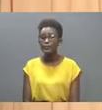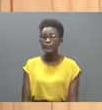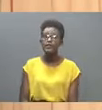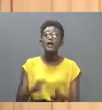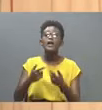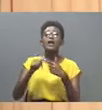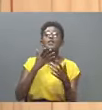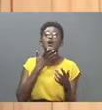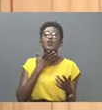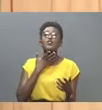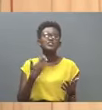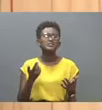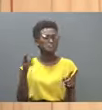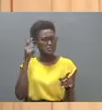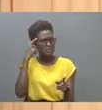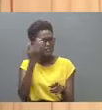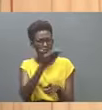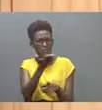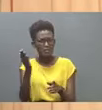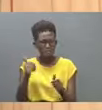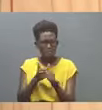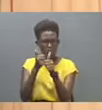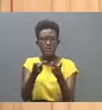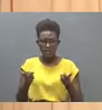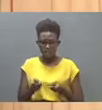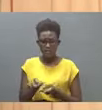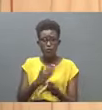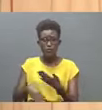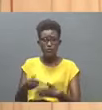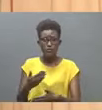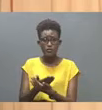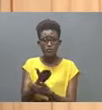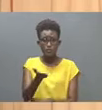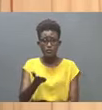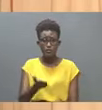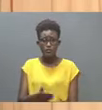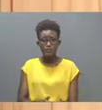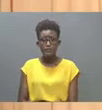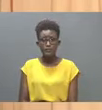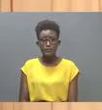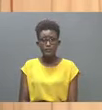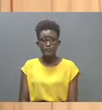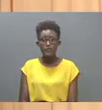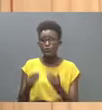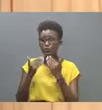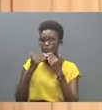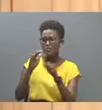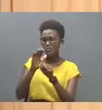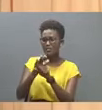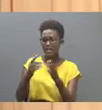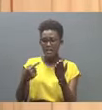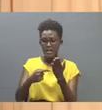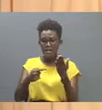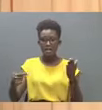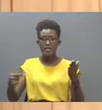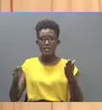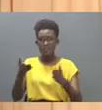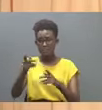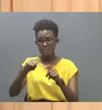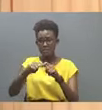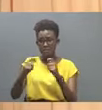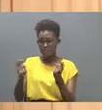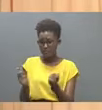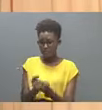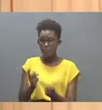Ndagira ngo murimo murakurikiraho muri hose. J'ose croire que vous nous suivez de partout. Turashimira technique yacu. Nous apprécions